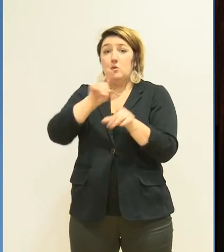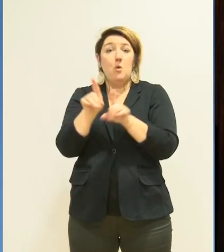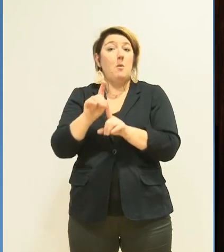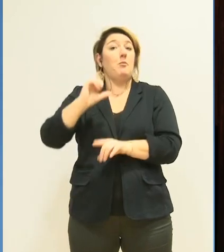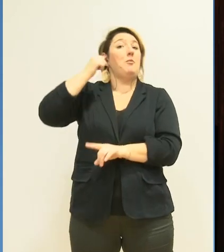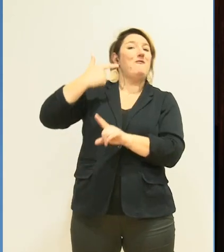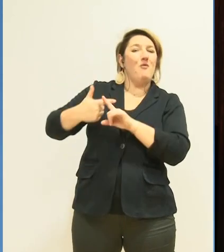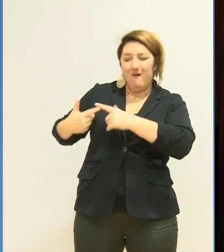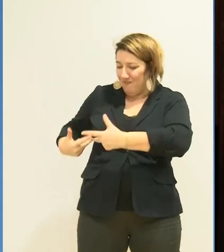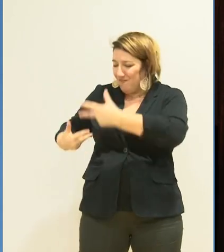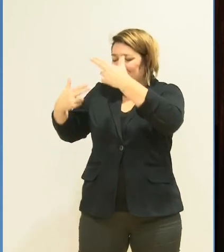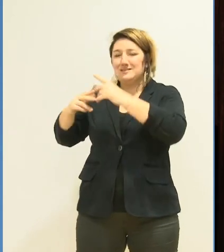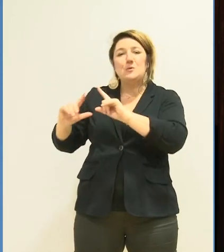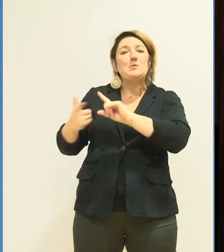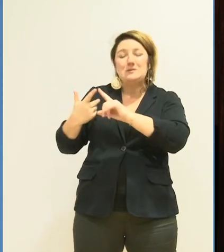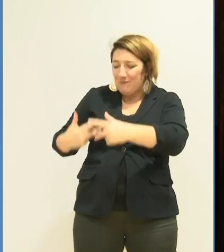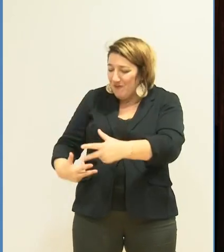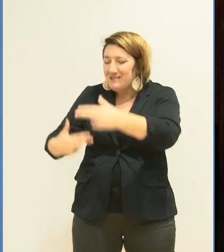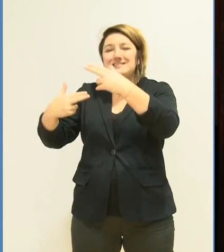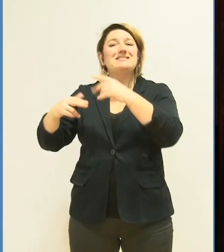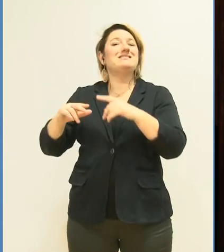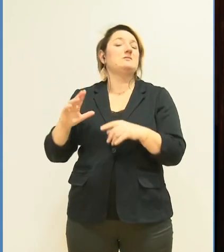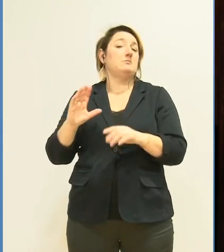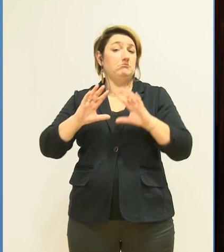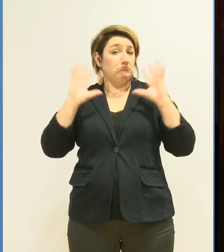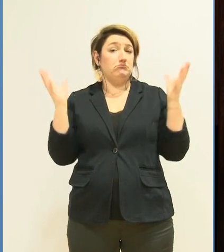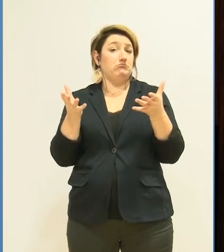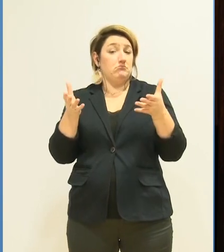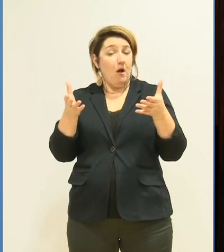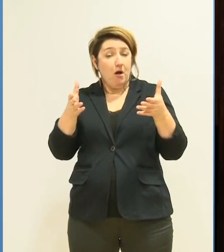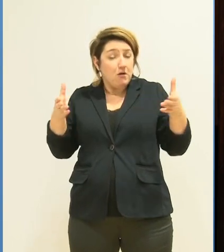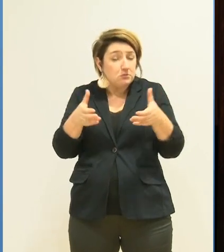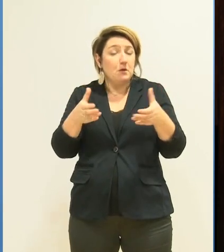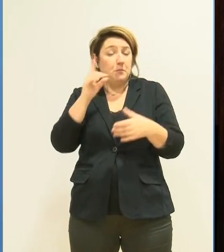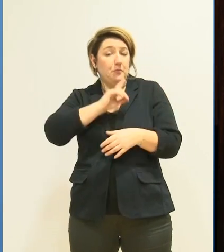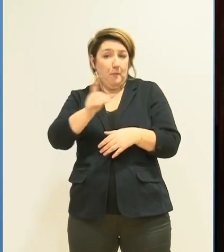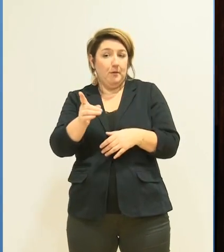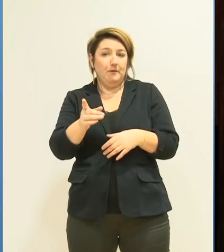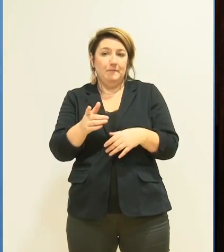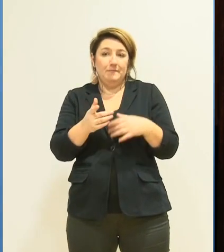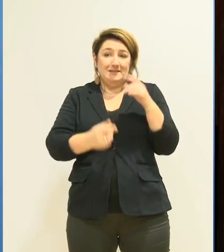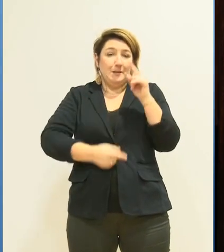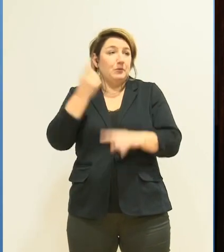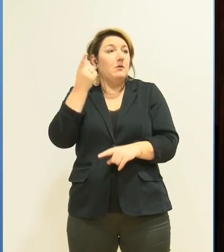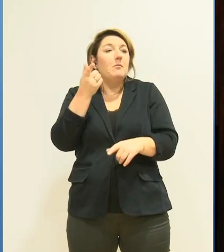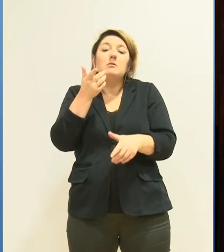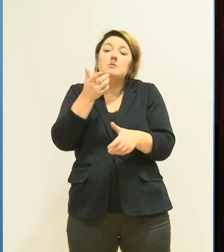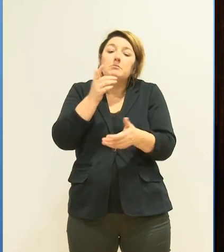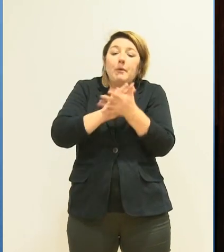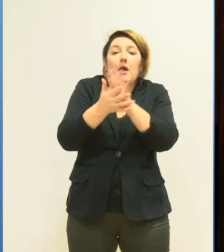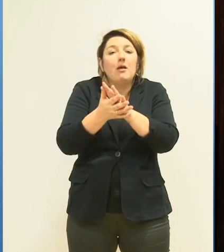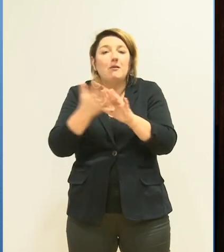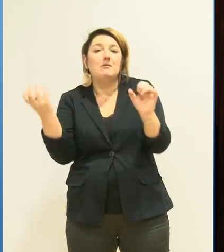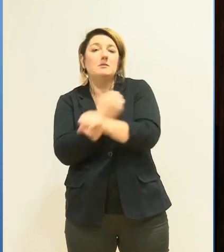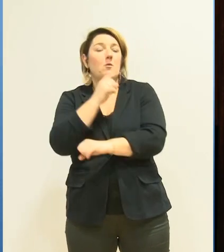moment de la première phase et de la deuxième phase et pour que ont réussi ce pari parce que finalement aucune prétention un courage d'agir